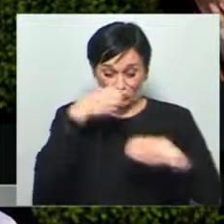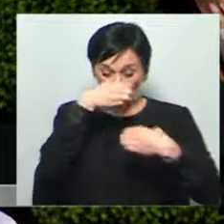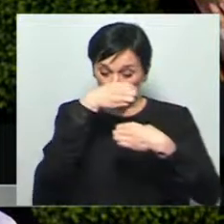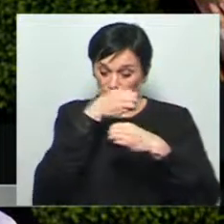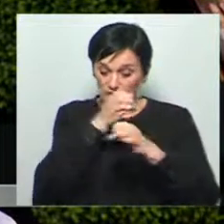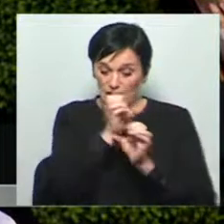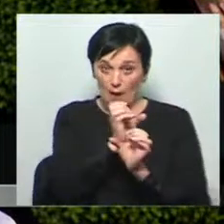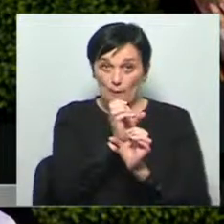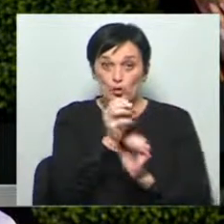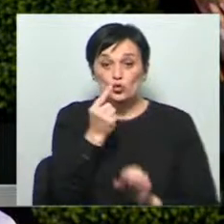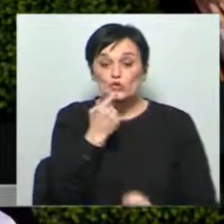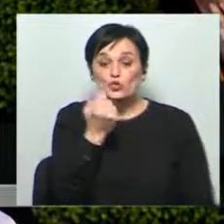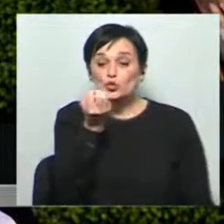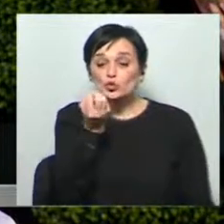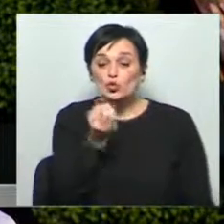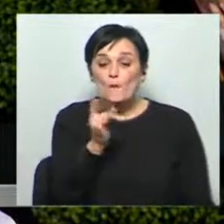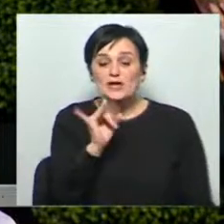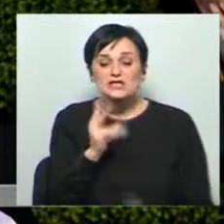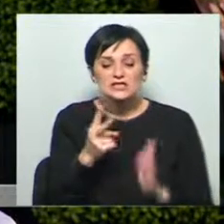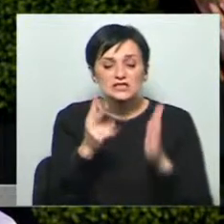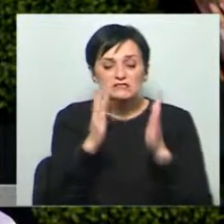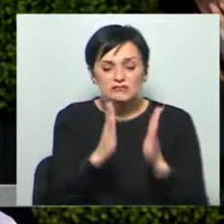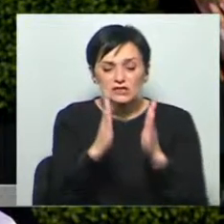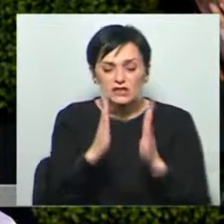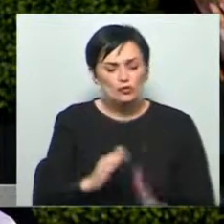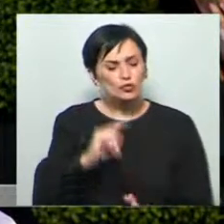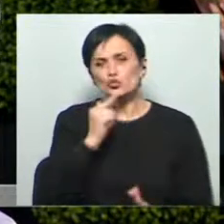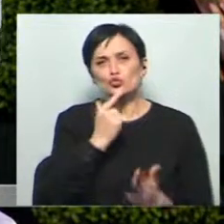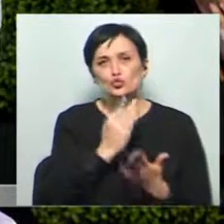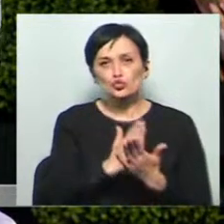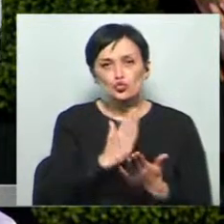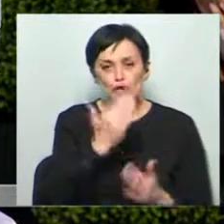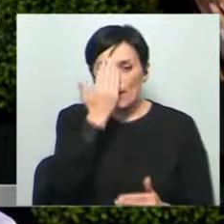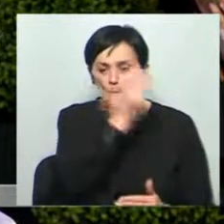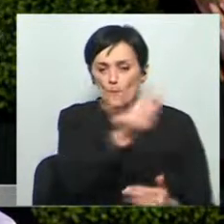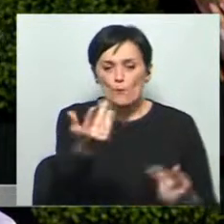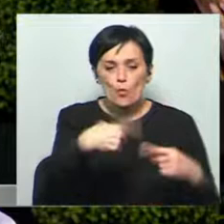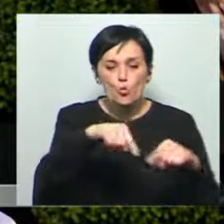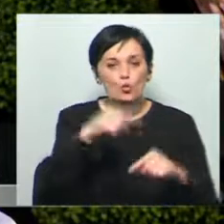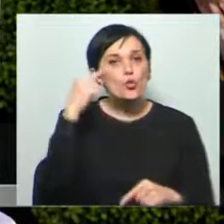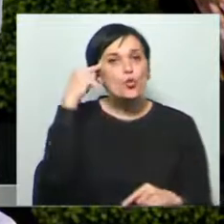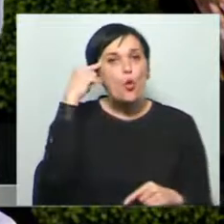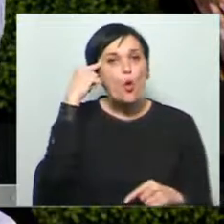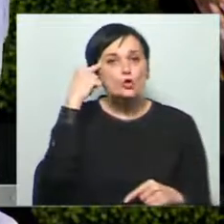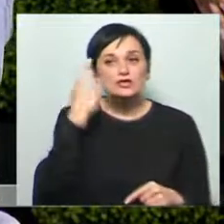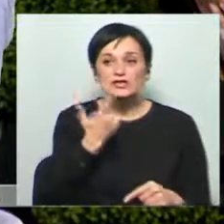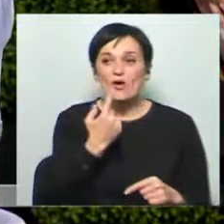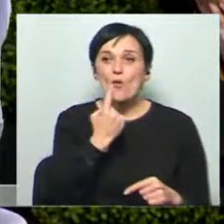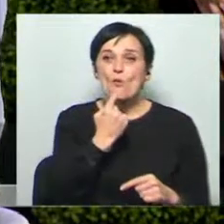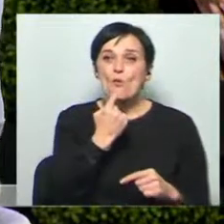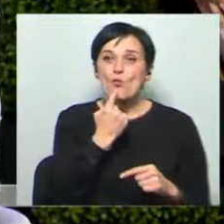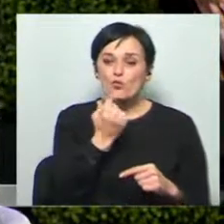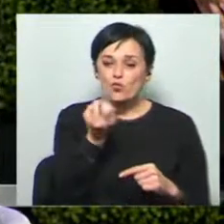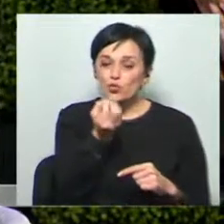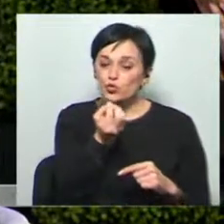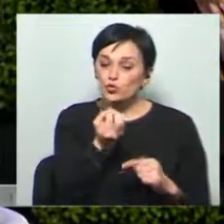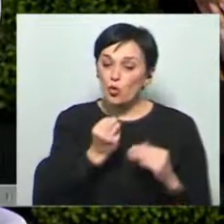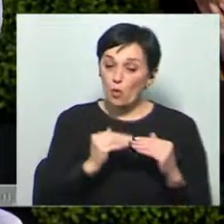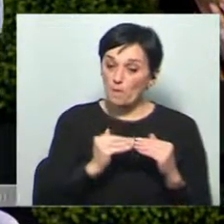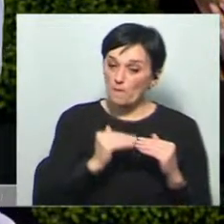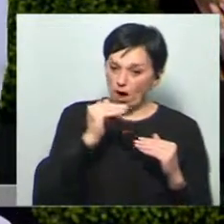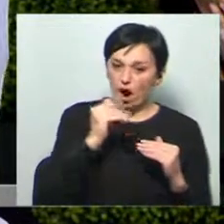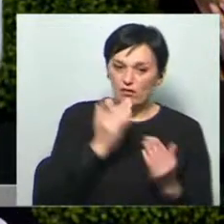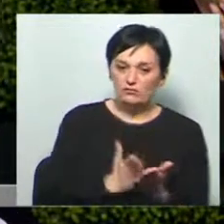კვლევებში თრომბოზის რისკის განსაზღვრა ძალიან რთულია, მიუხედავად იმისა, რომ მოსახლეობას გონია რომ ვთქვათ პროთრომბინის ინდექსი თუ მაღალი აქვს, მიდრეკილება